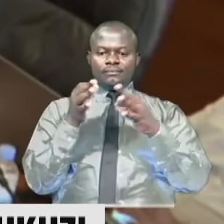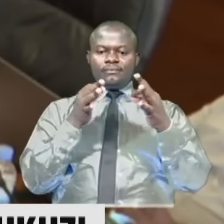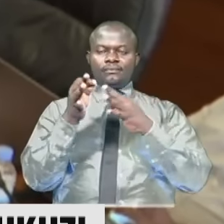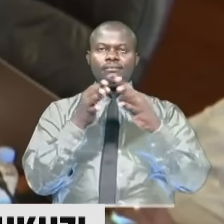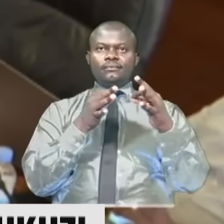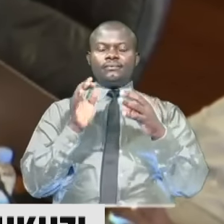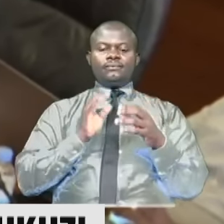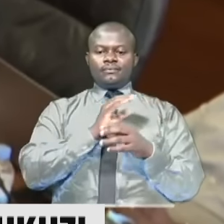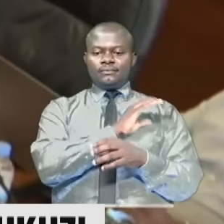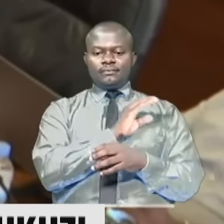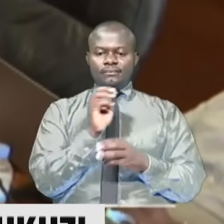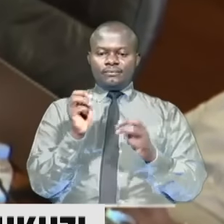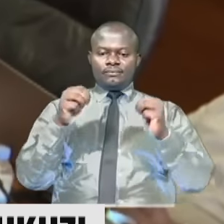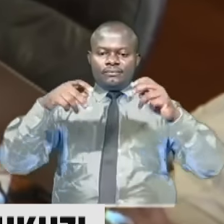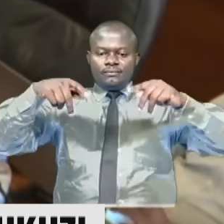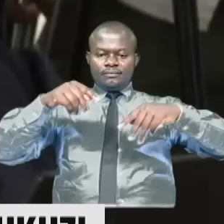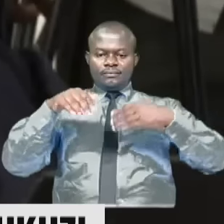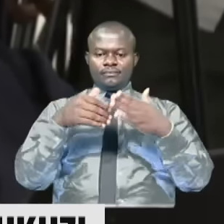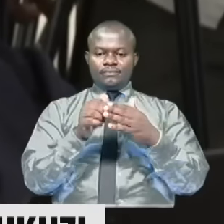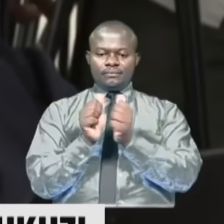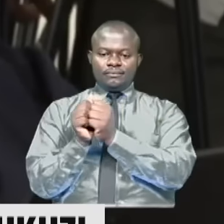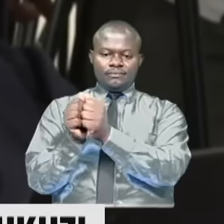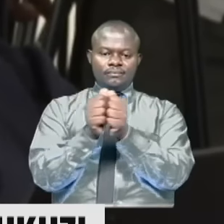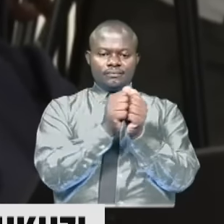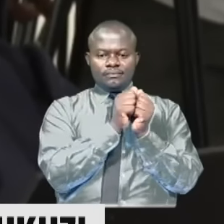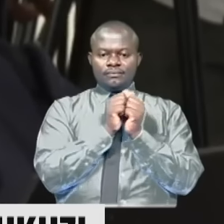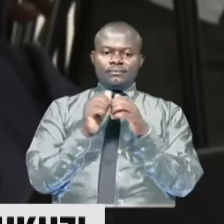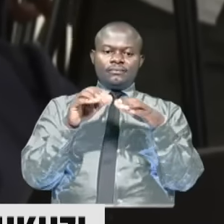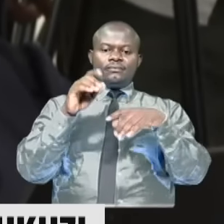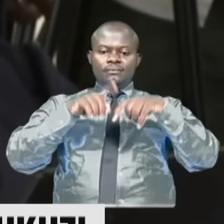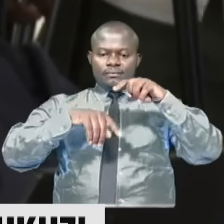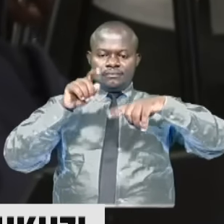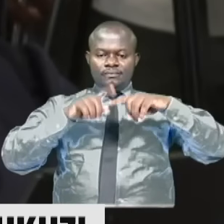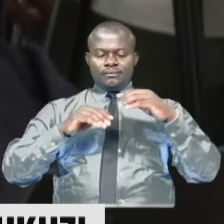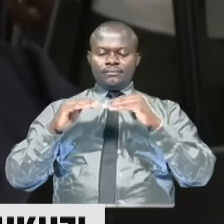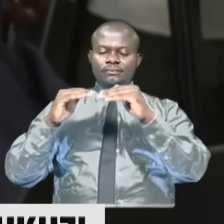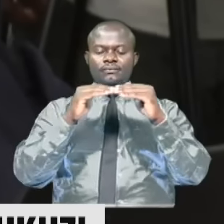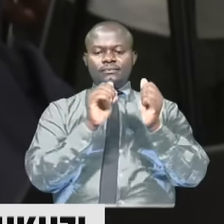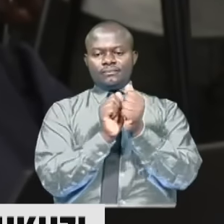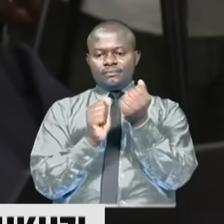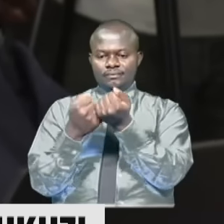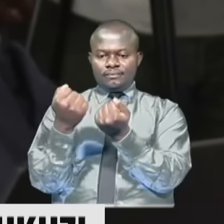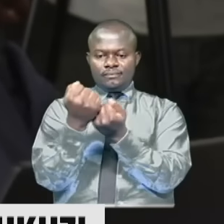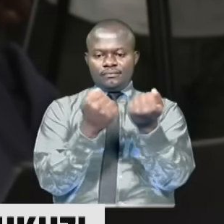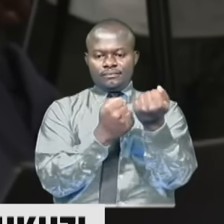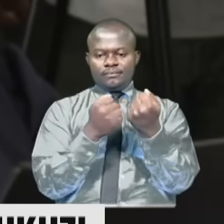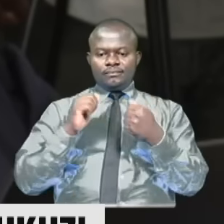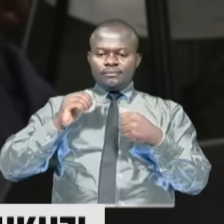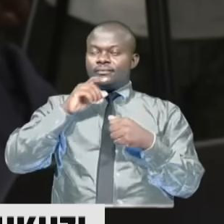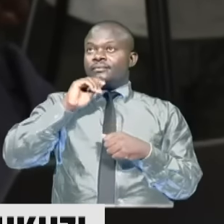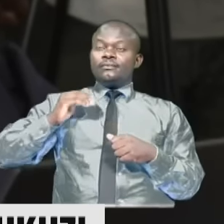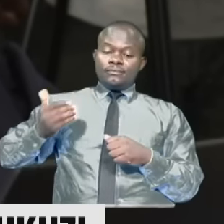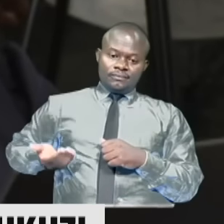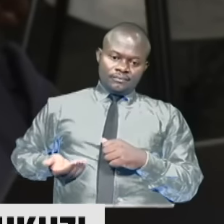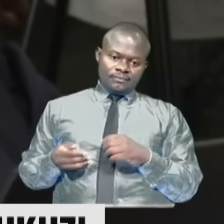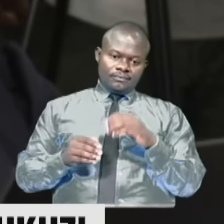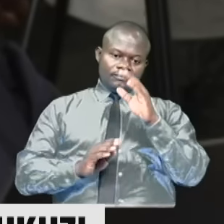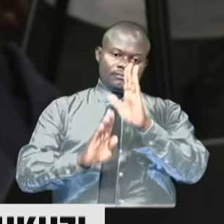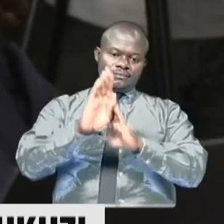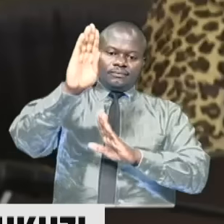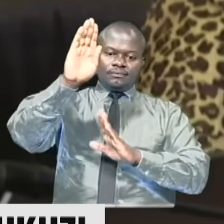muri komisiyo y'inteko ishinga amategeko mu mutwe wa politiki uburinganire n'ubwuzanye bw'abagore n'abagabo mu